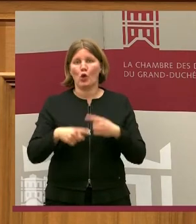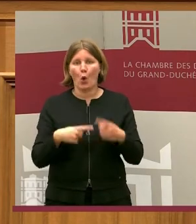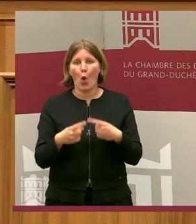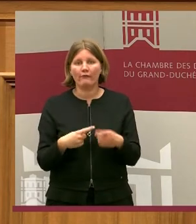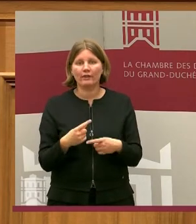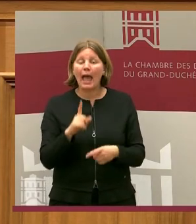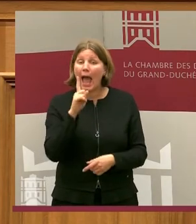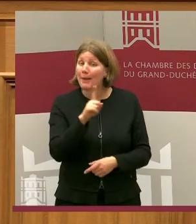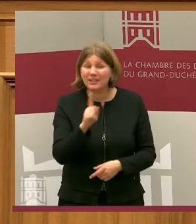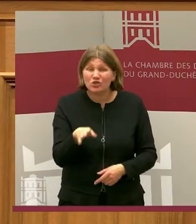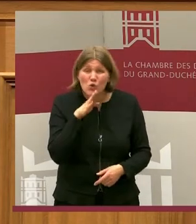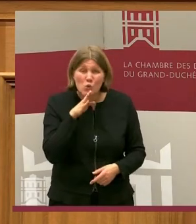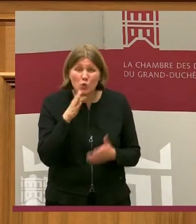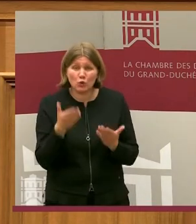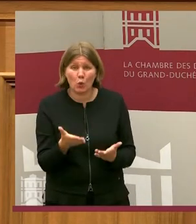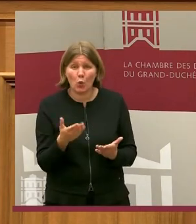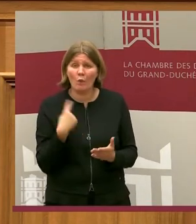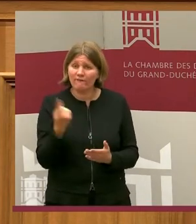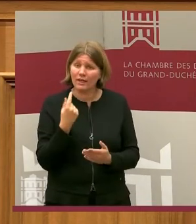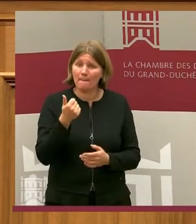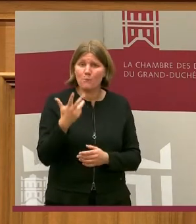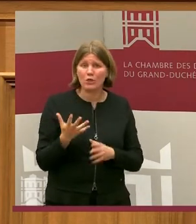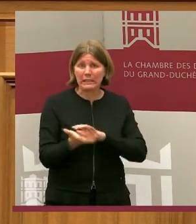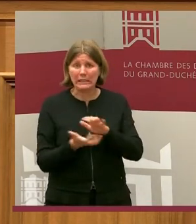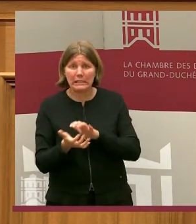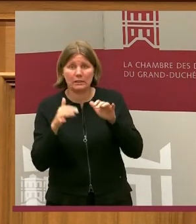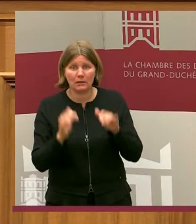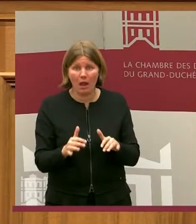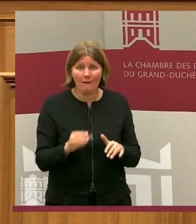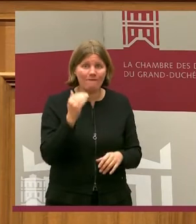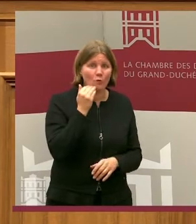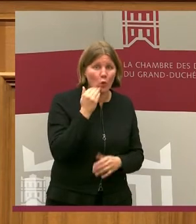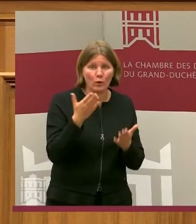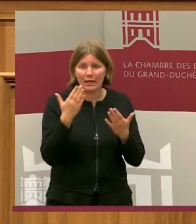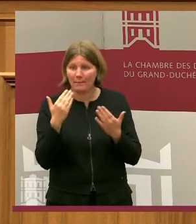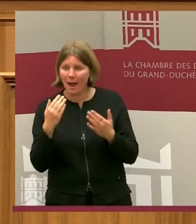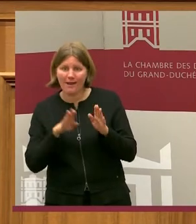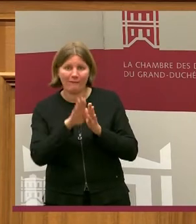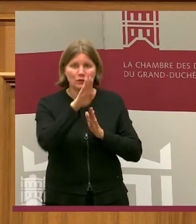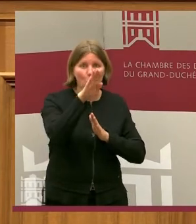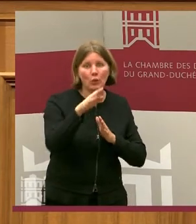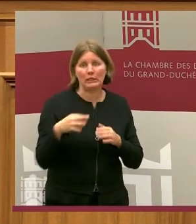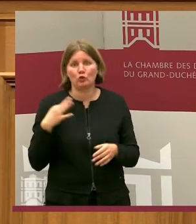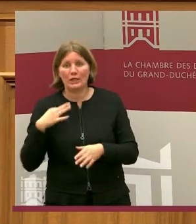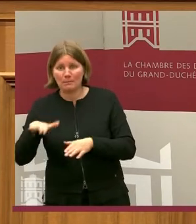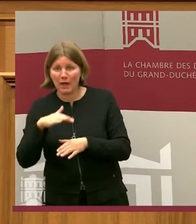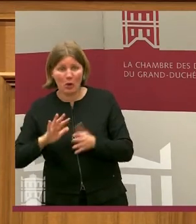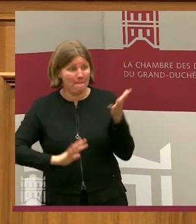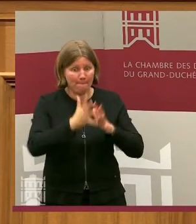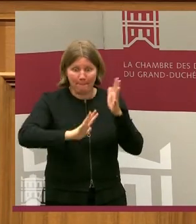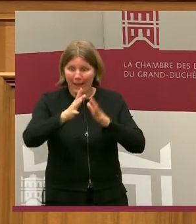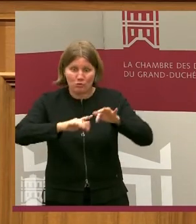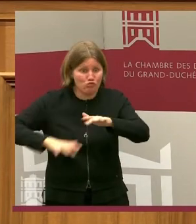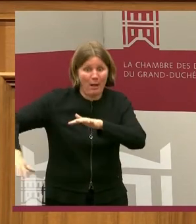geht bei weitem nicht durch, weil wir sind an einer Multikrise. Logement, Klima, Inflation, Santé, es brennt zu